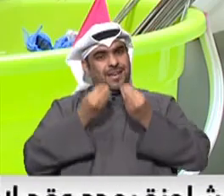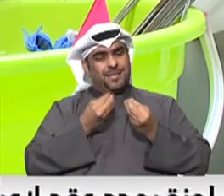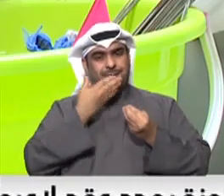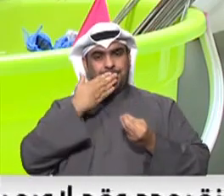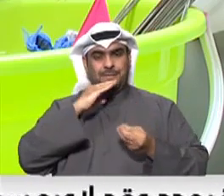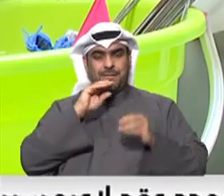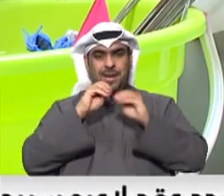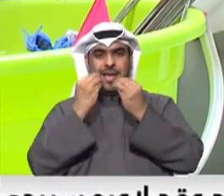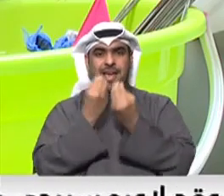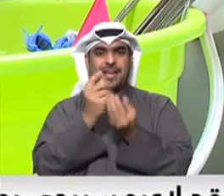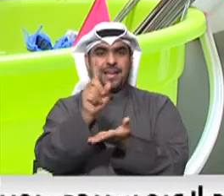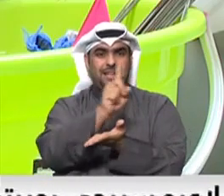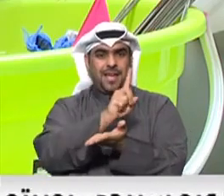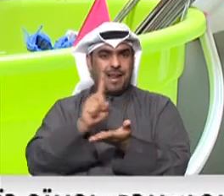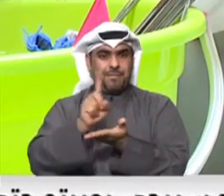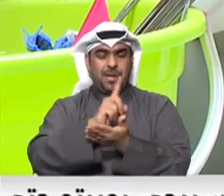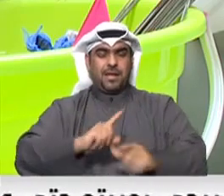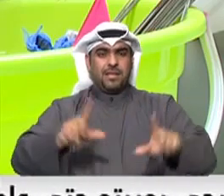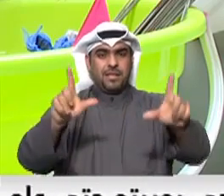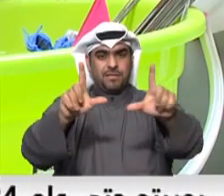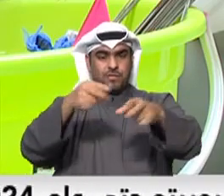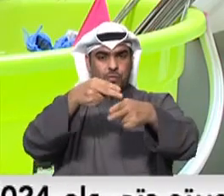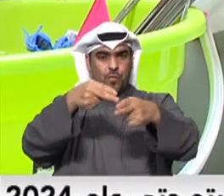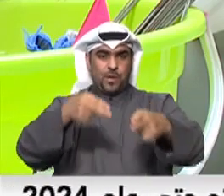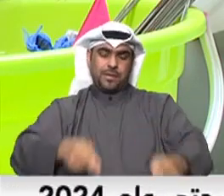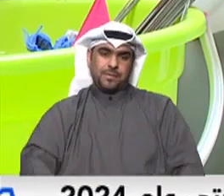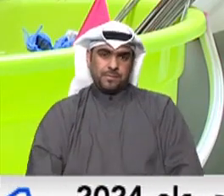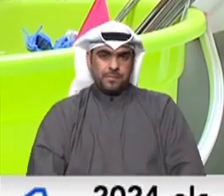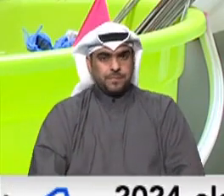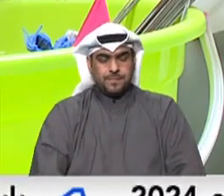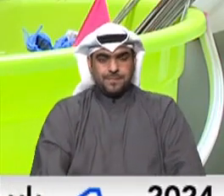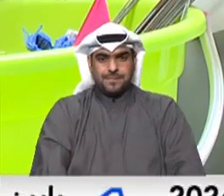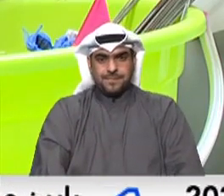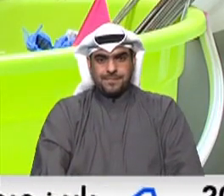الهيئه العامه للبيئه مروه محرم تلفزيون دوله الكويت